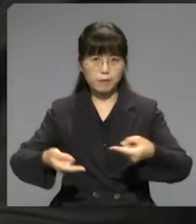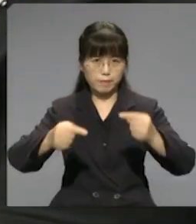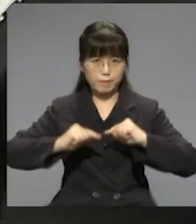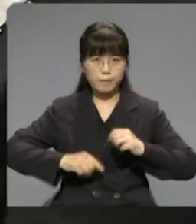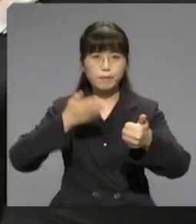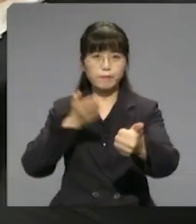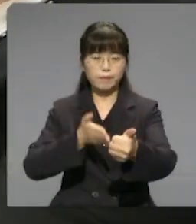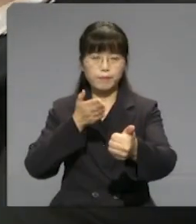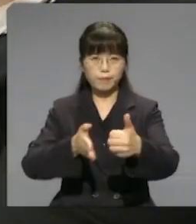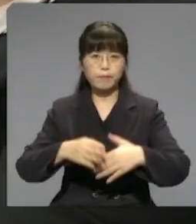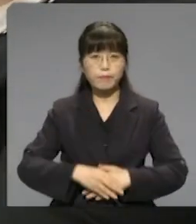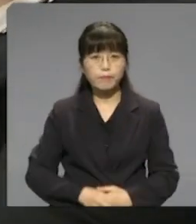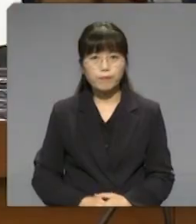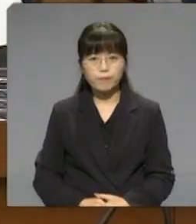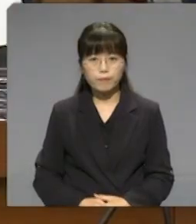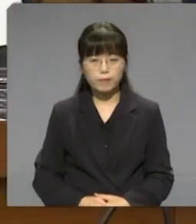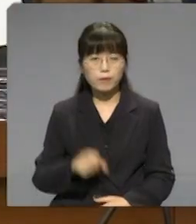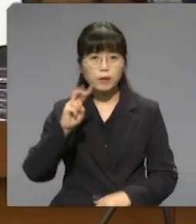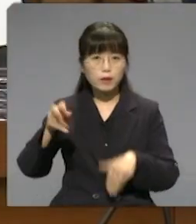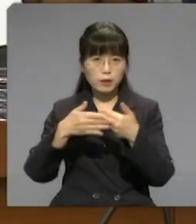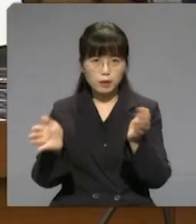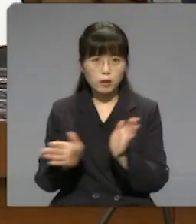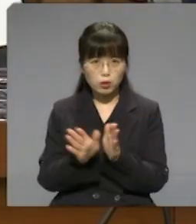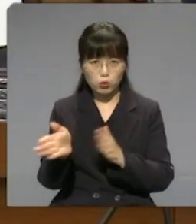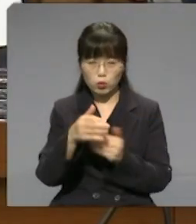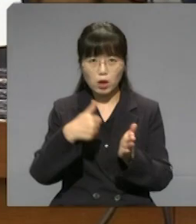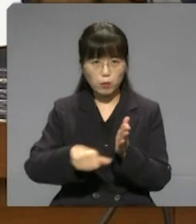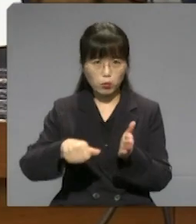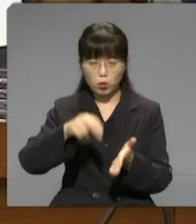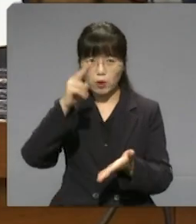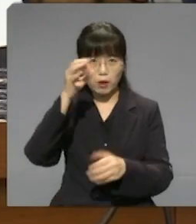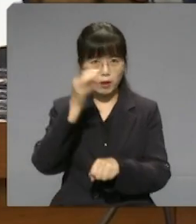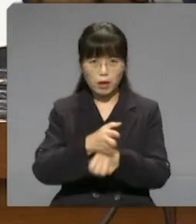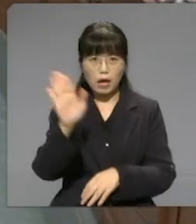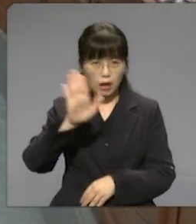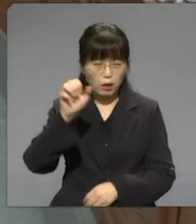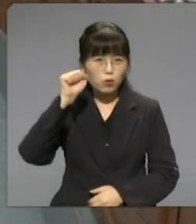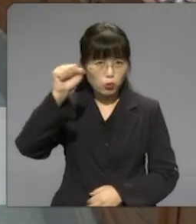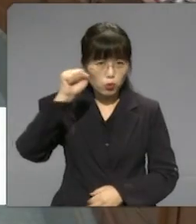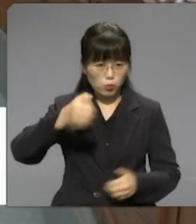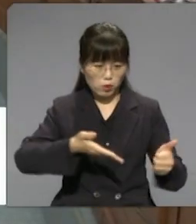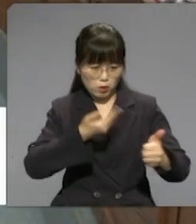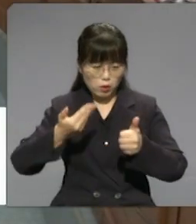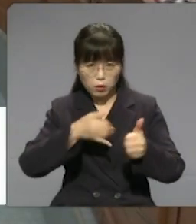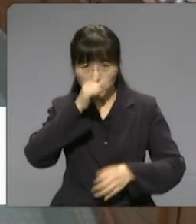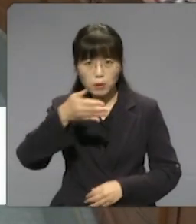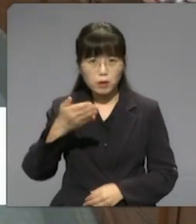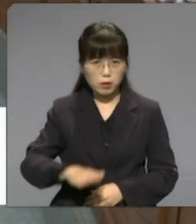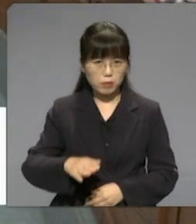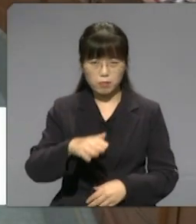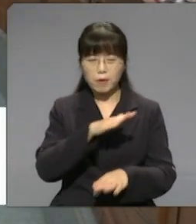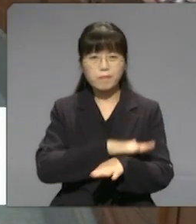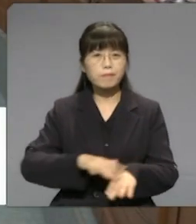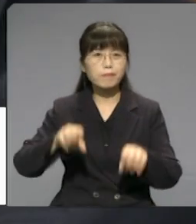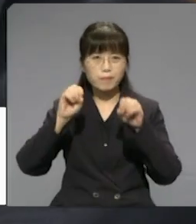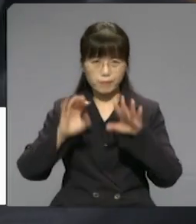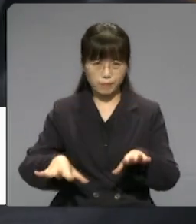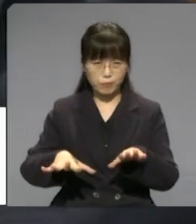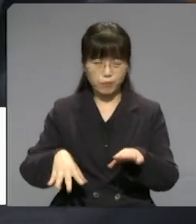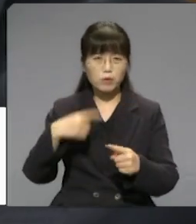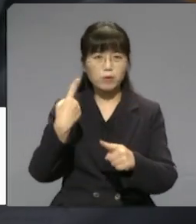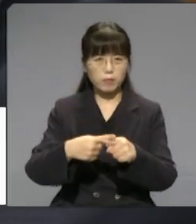참여를 당부했습니다. 야당이 수산물 불매 운동이나 다름없는 선동을 했지만 부질없는 종이